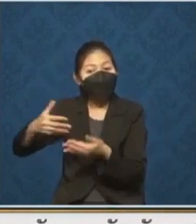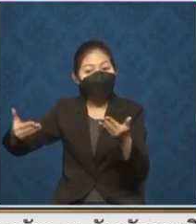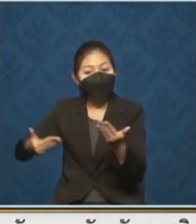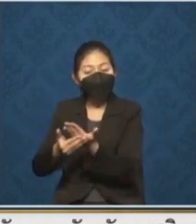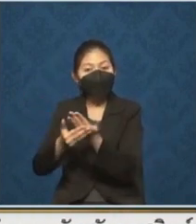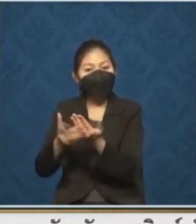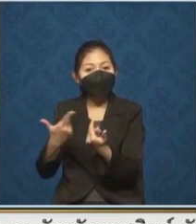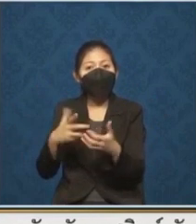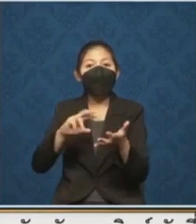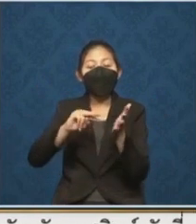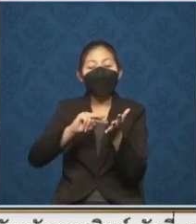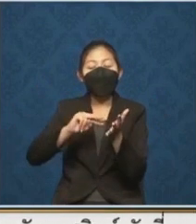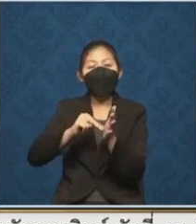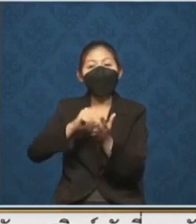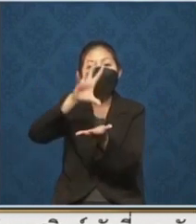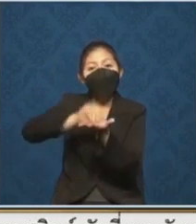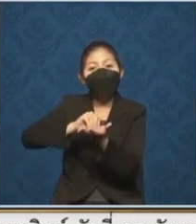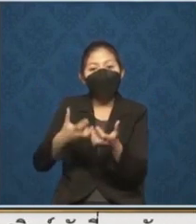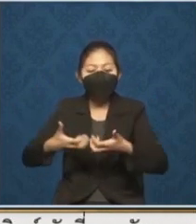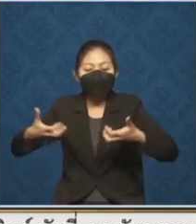มูนอชุดหนึ่ง ท่ยกกับ ...